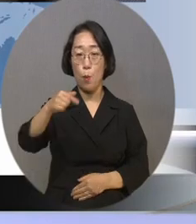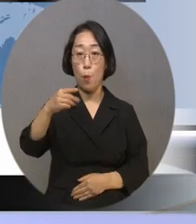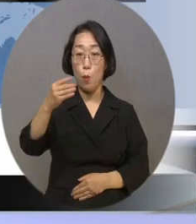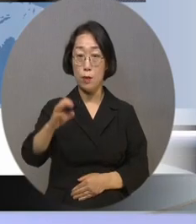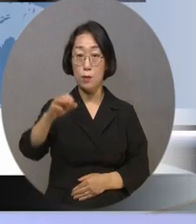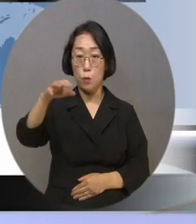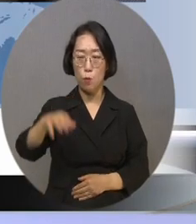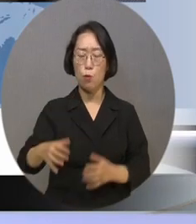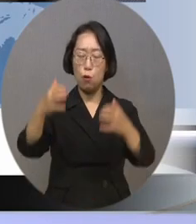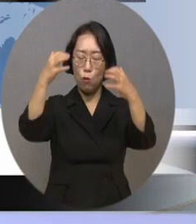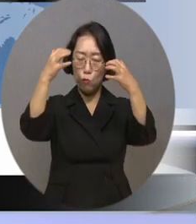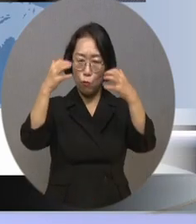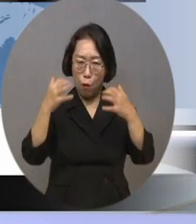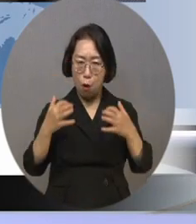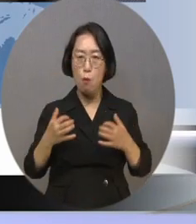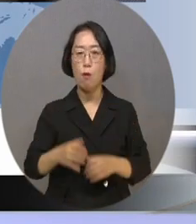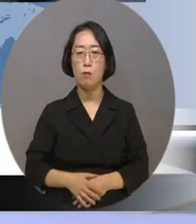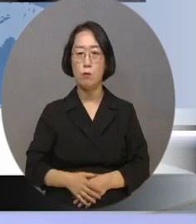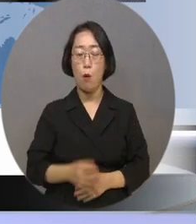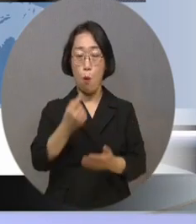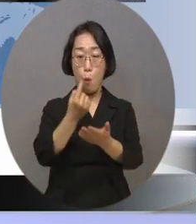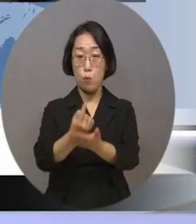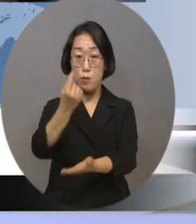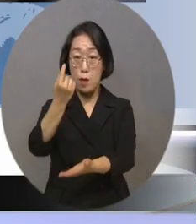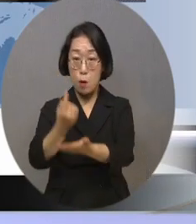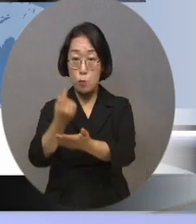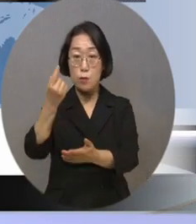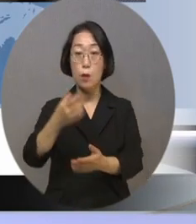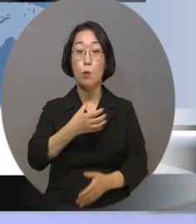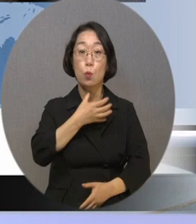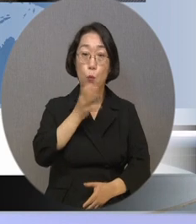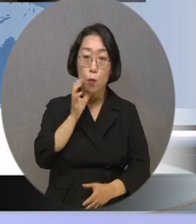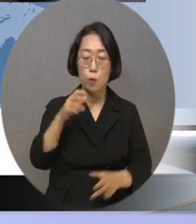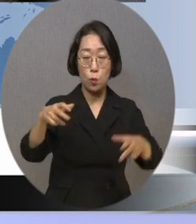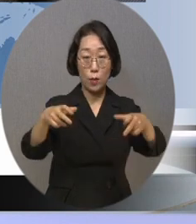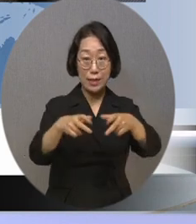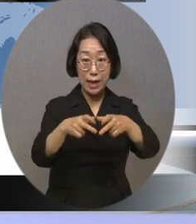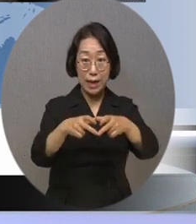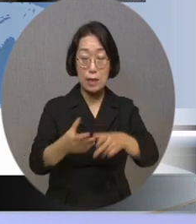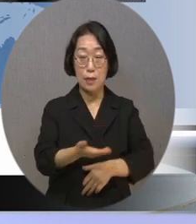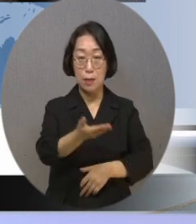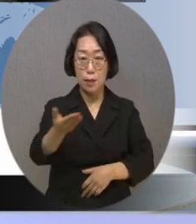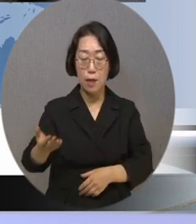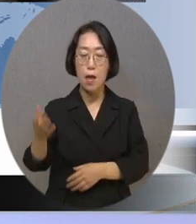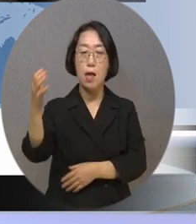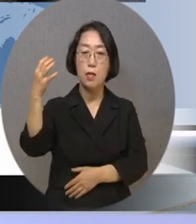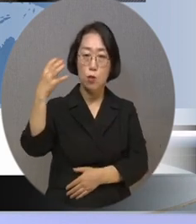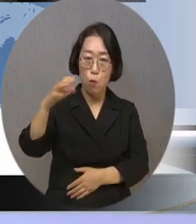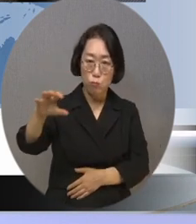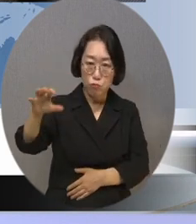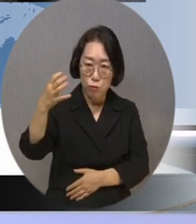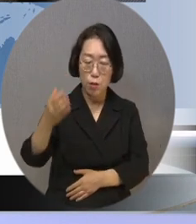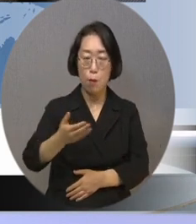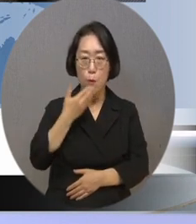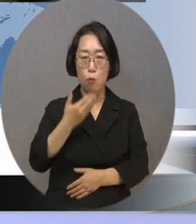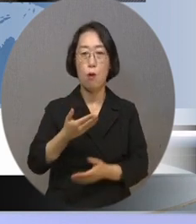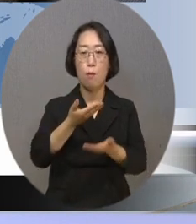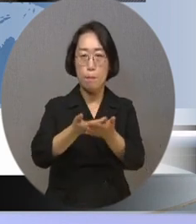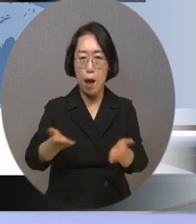고흥군이 올여름 무더위를 대비해 독거 어르신과 장애인 등 취약계층에게 선풍기와 식료품을